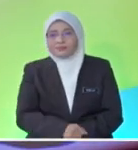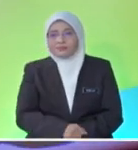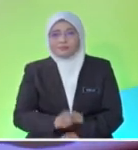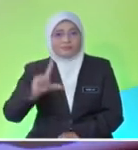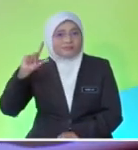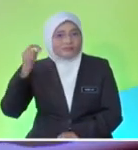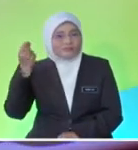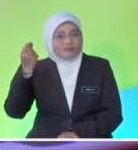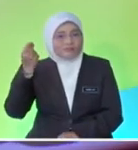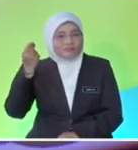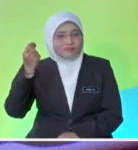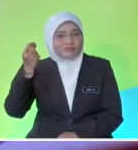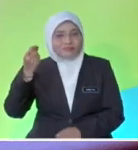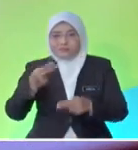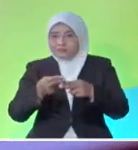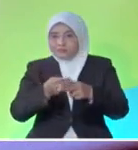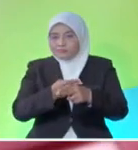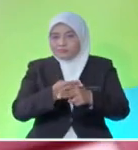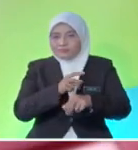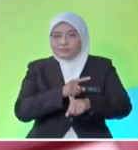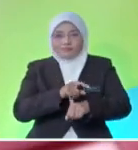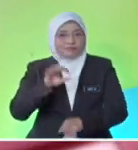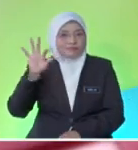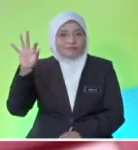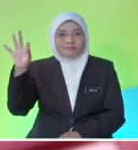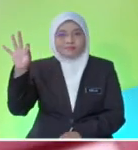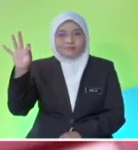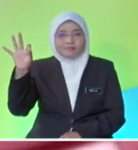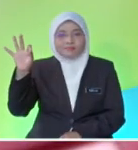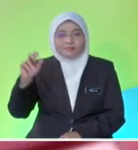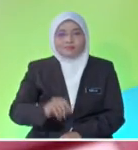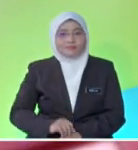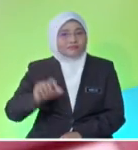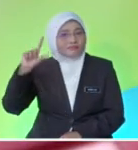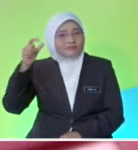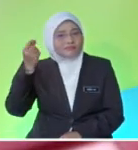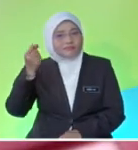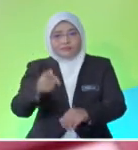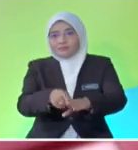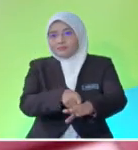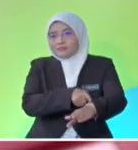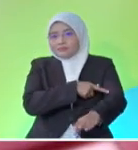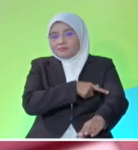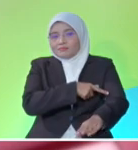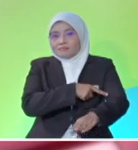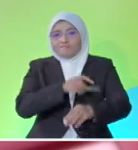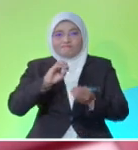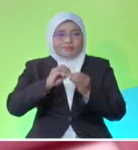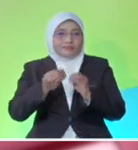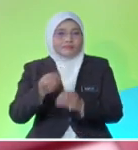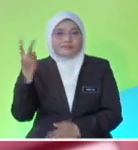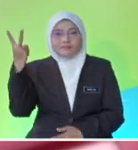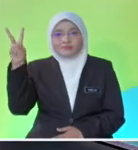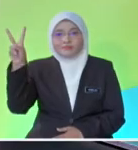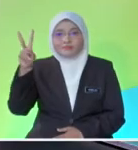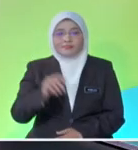9, jarum pendek di nombor 9. Ya, betul. Kemudian jarum panjang di nombor 12. Hebat, Isa.